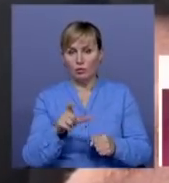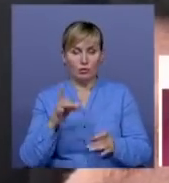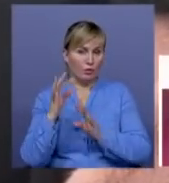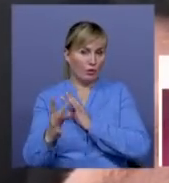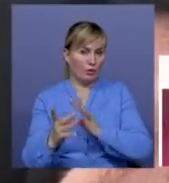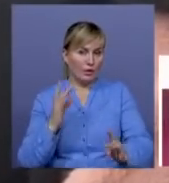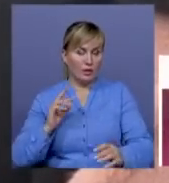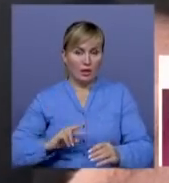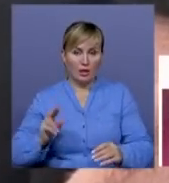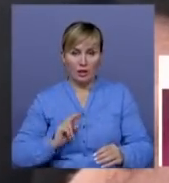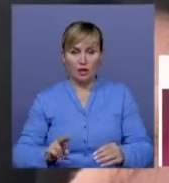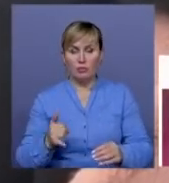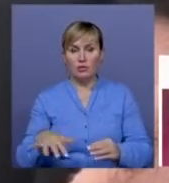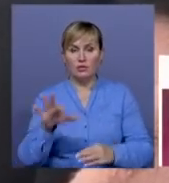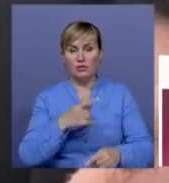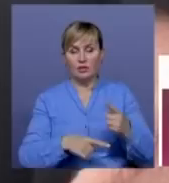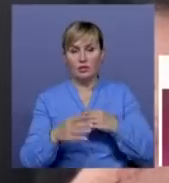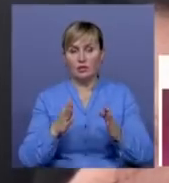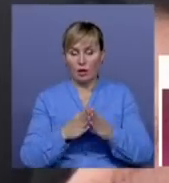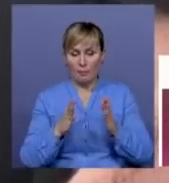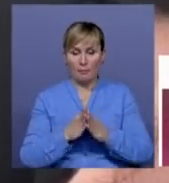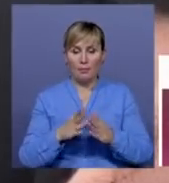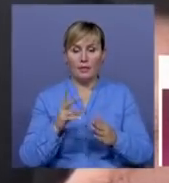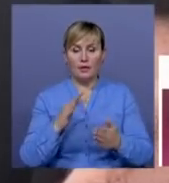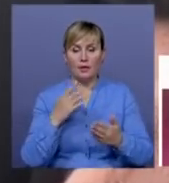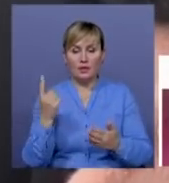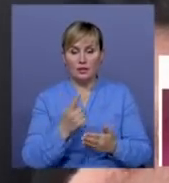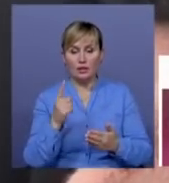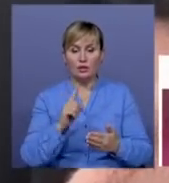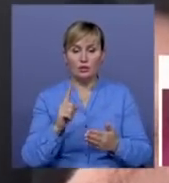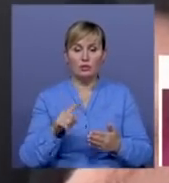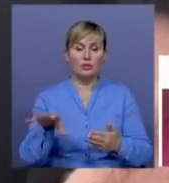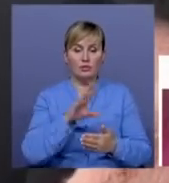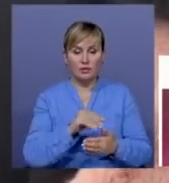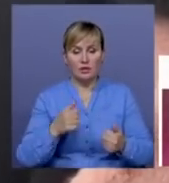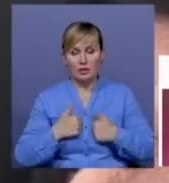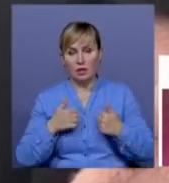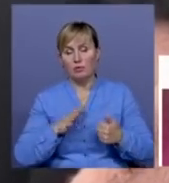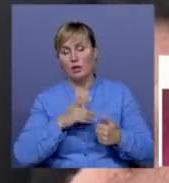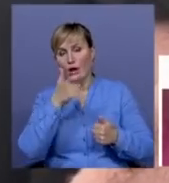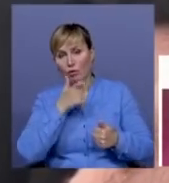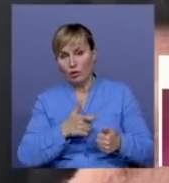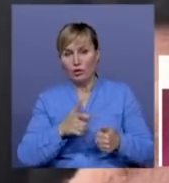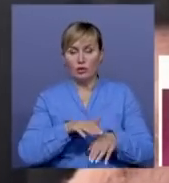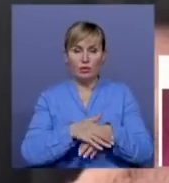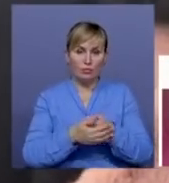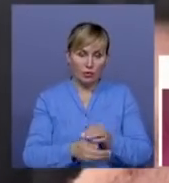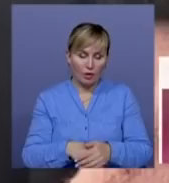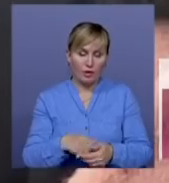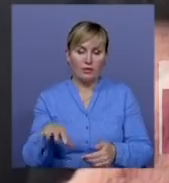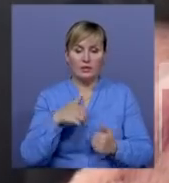работу. Вот сейчас вечер, сейчас все возвращаются домой. Но единственное, что все ходят в масках, стараются быть аккуратнее, чаще моют руки